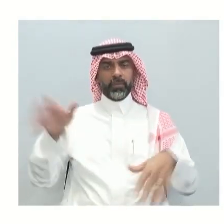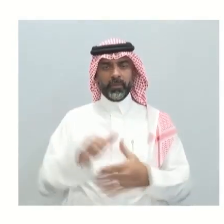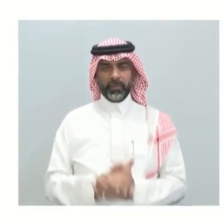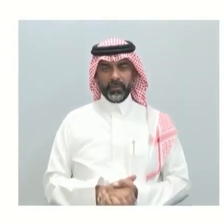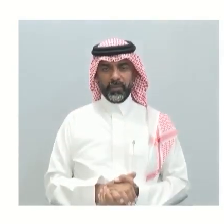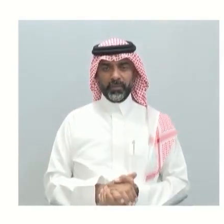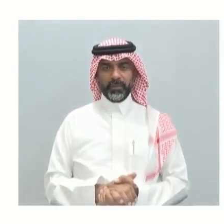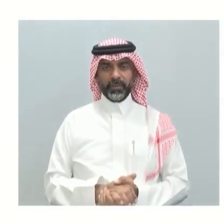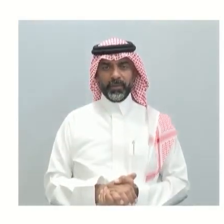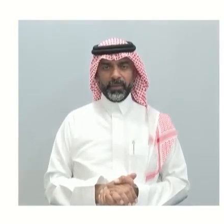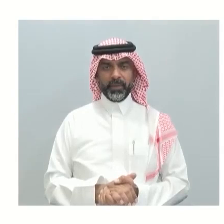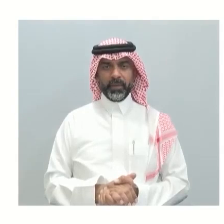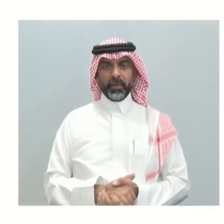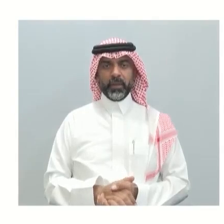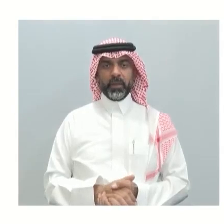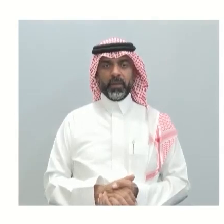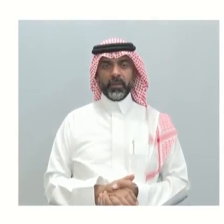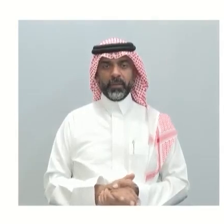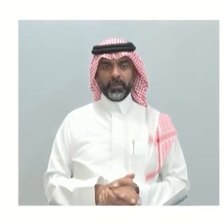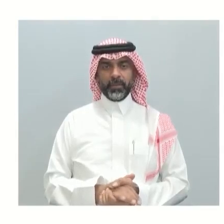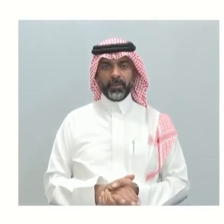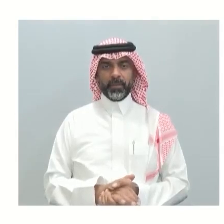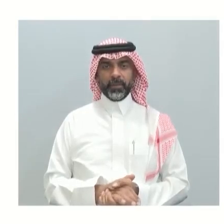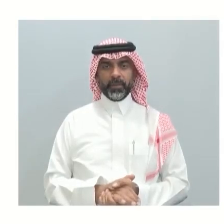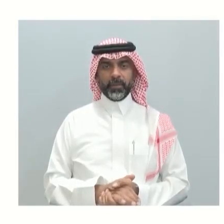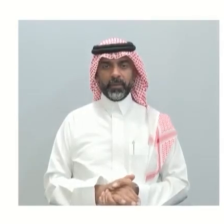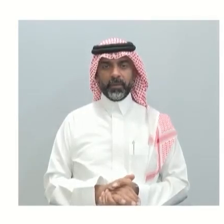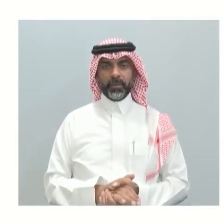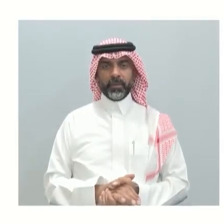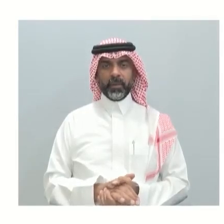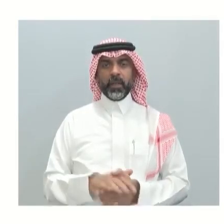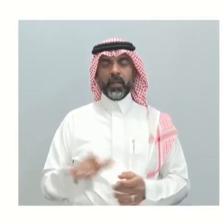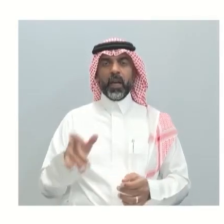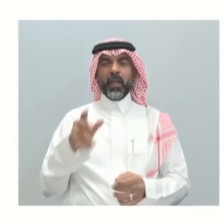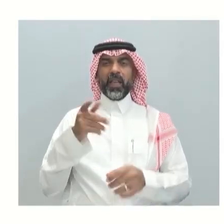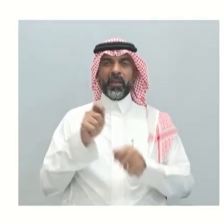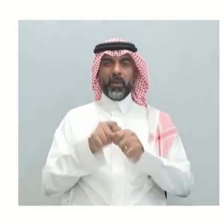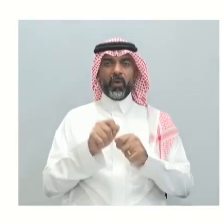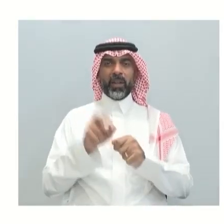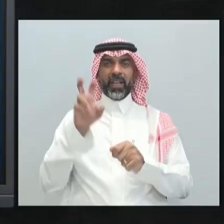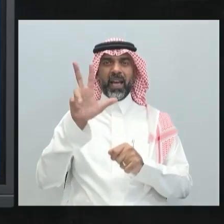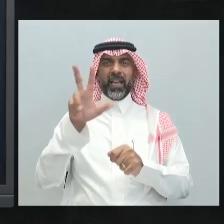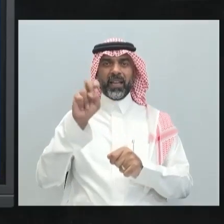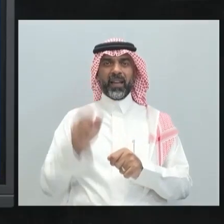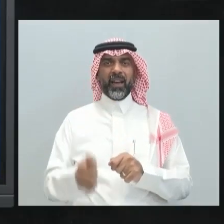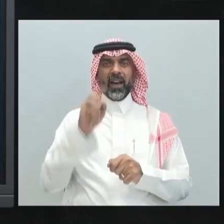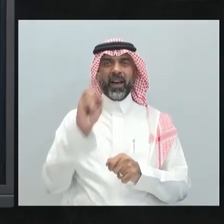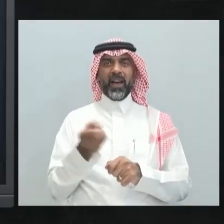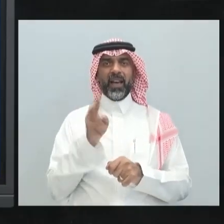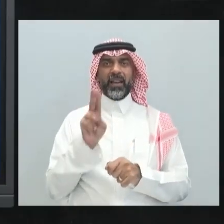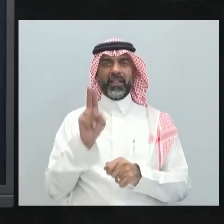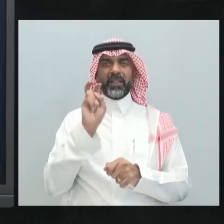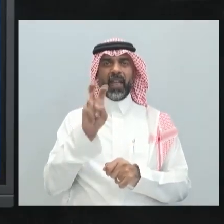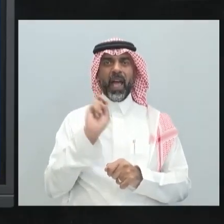لحوم هنالك مخلوقات من نوع مختلف ونسميها المخلوقات القارته كالانسان الدب ما هي المخلوقات القارته هذا كمسمى